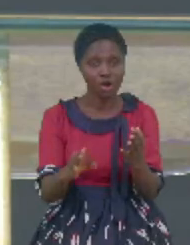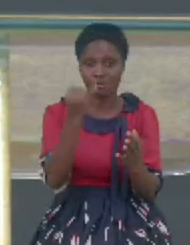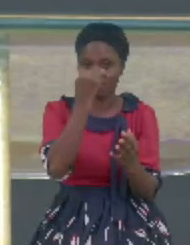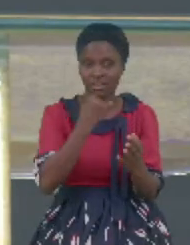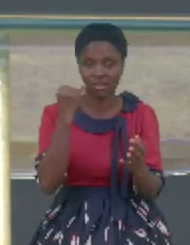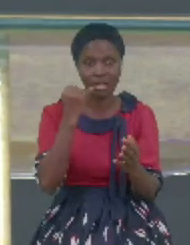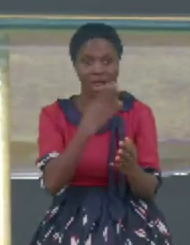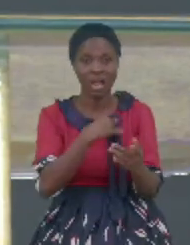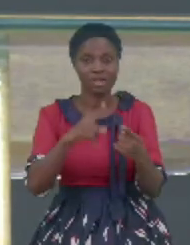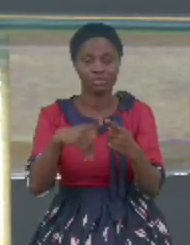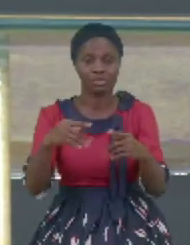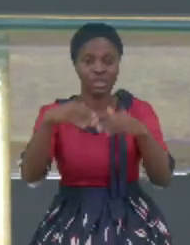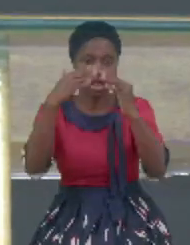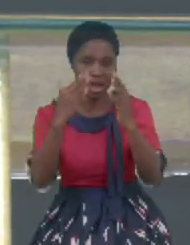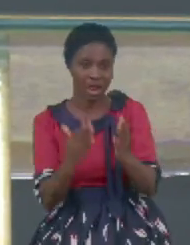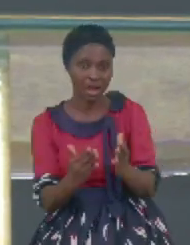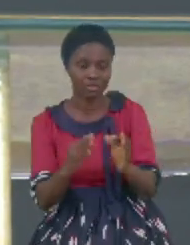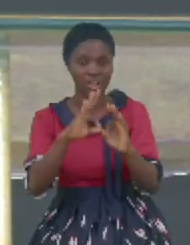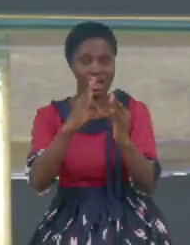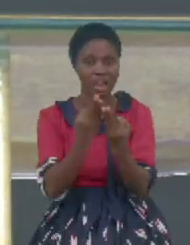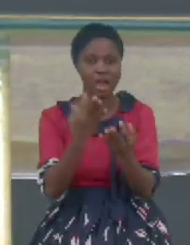sur la maison de Juda.